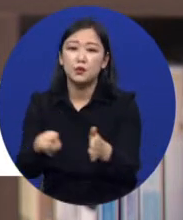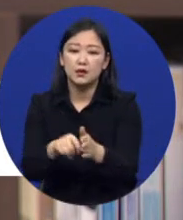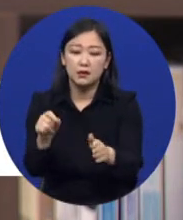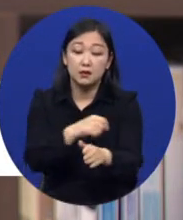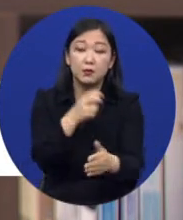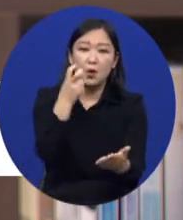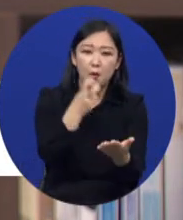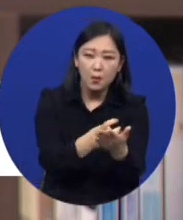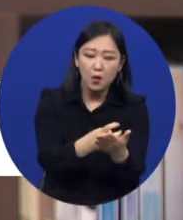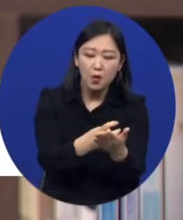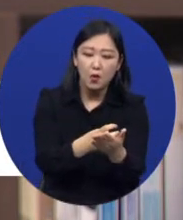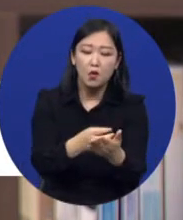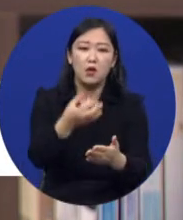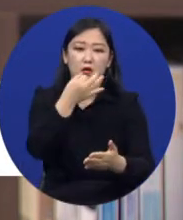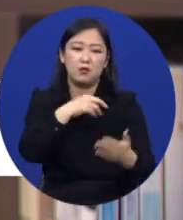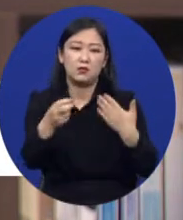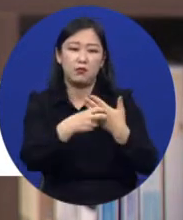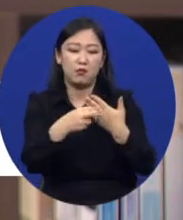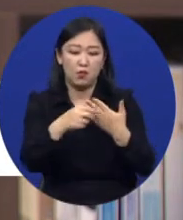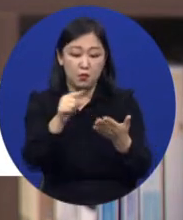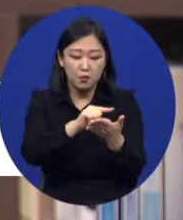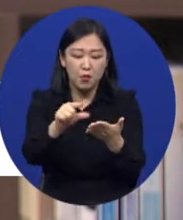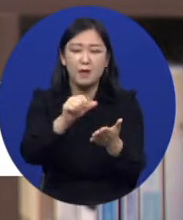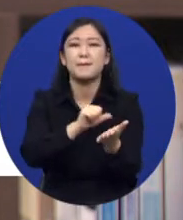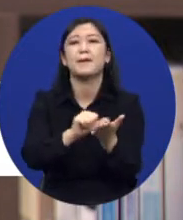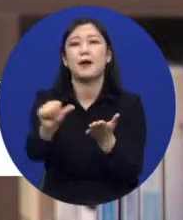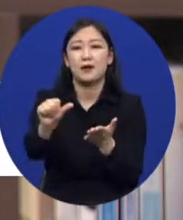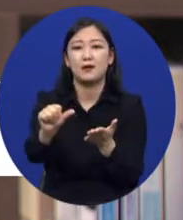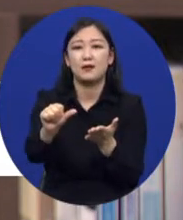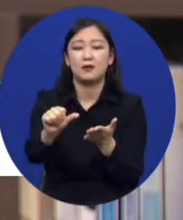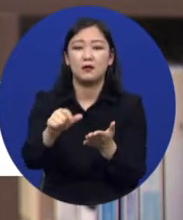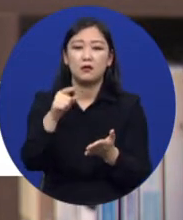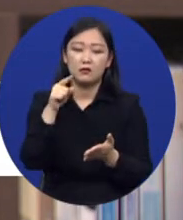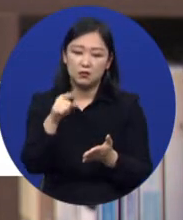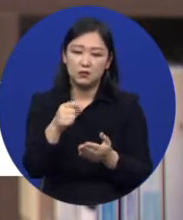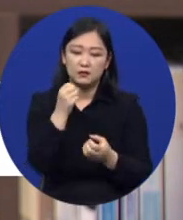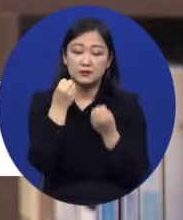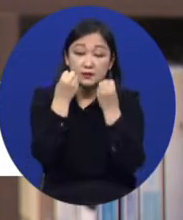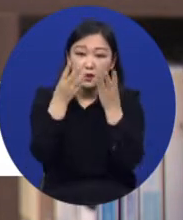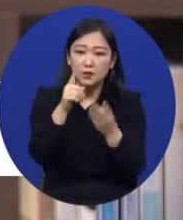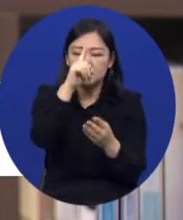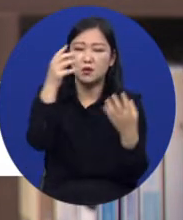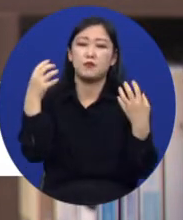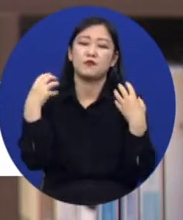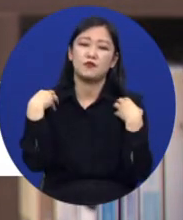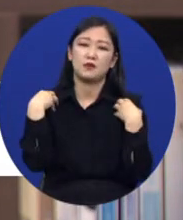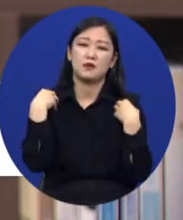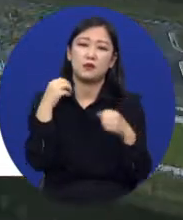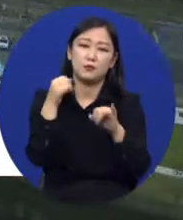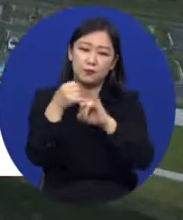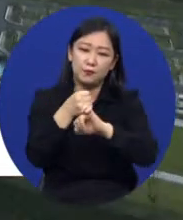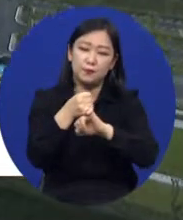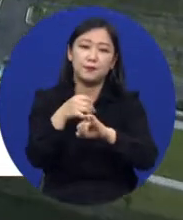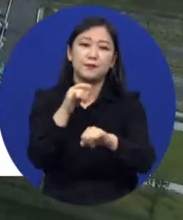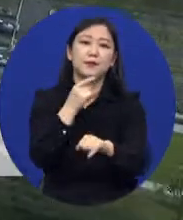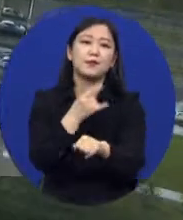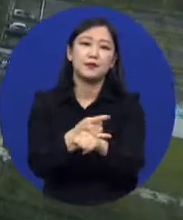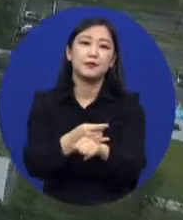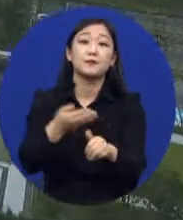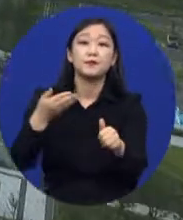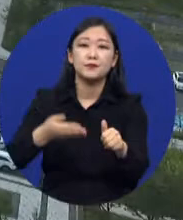연기 뷰어 영리병원 조합을 삭제가 되는데 그런 부분들을 내 새로운 정부가 수익을 줄 것을 요청하는 것 안